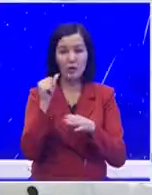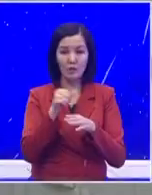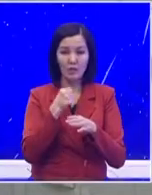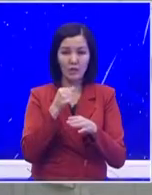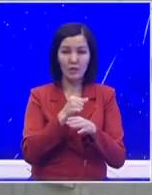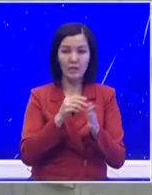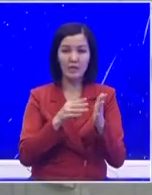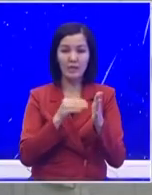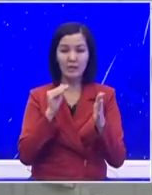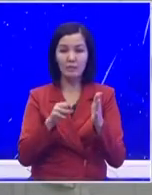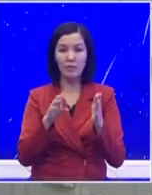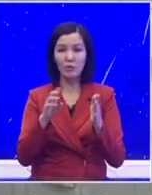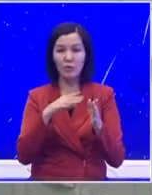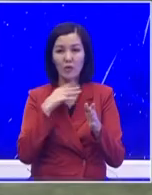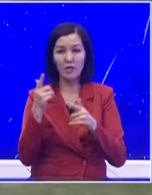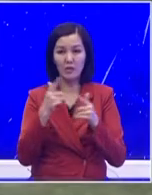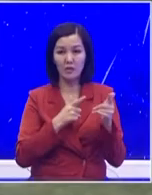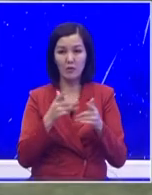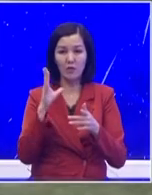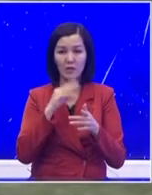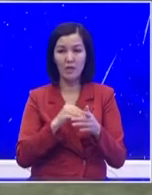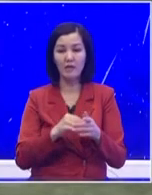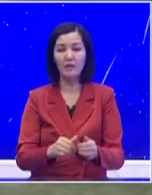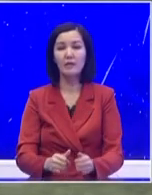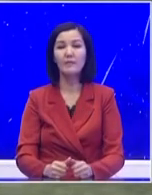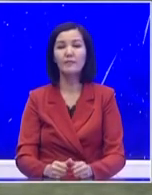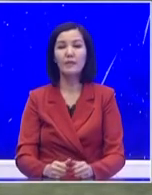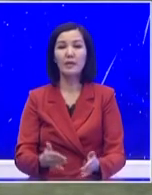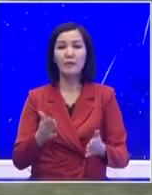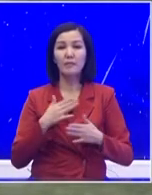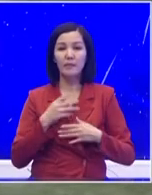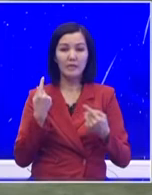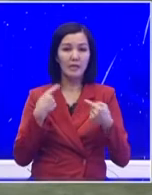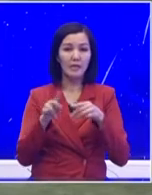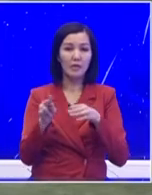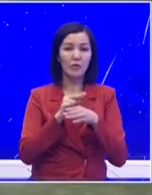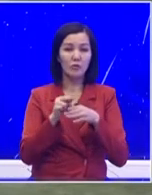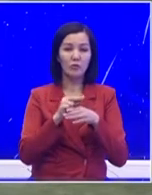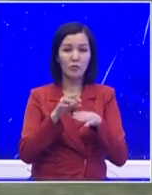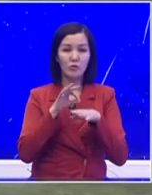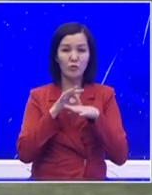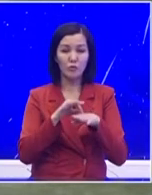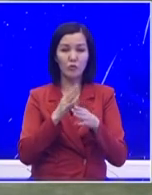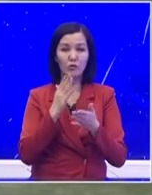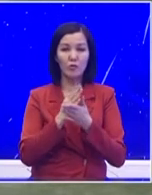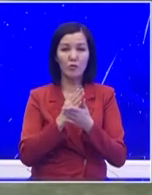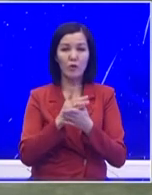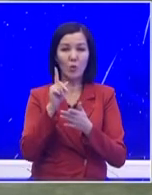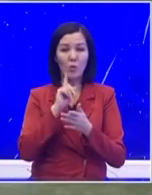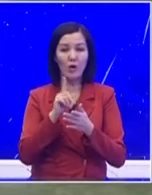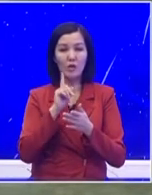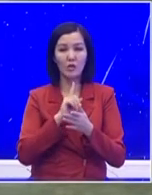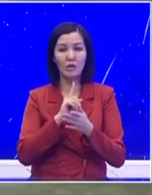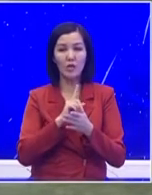ет әзірлеуге жеткілікті. Біз мұнда келгенде техникалық жөндеу жұмыстары жүріп жатқандықтан уақытша мал